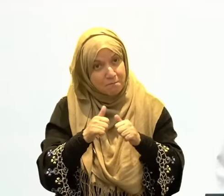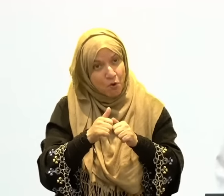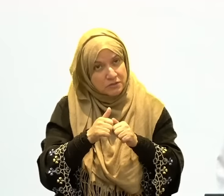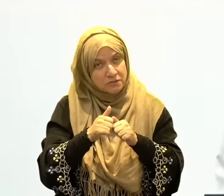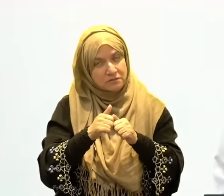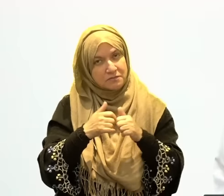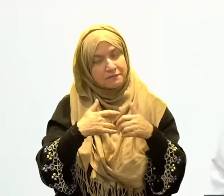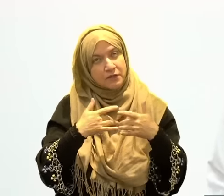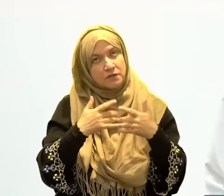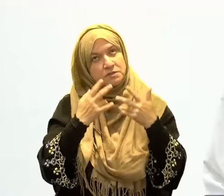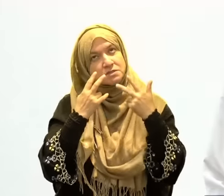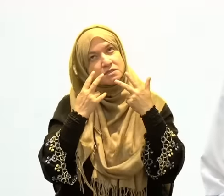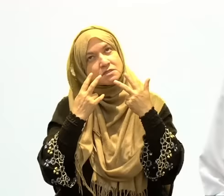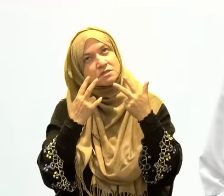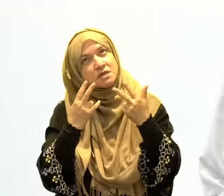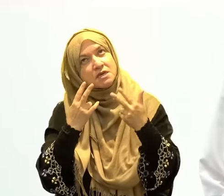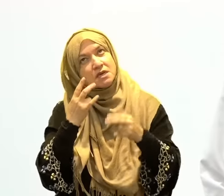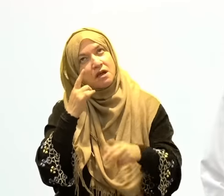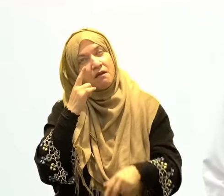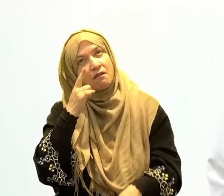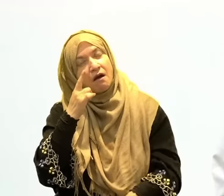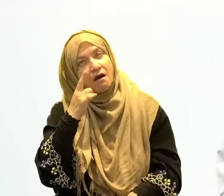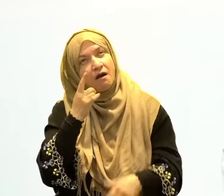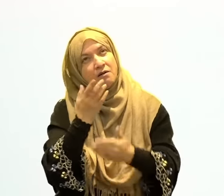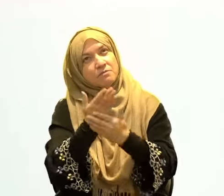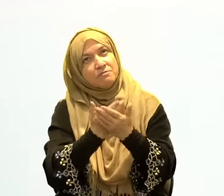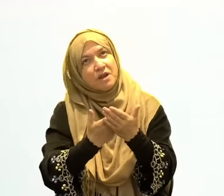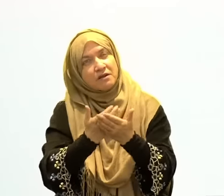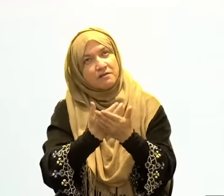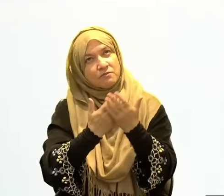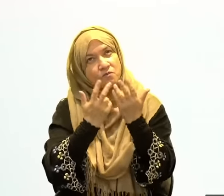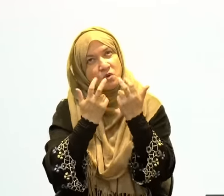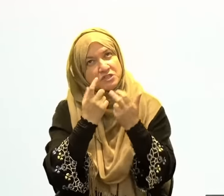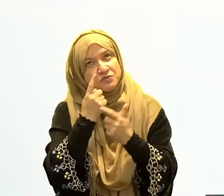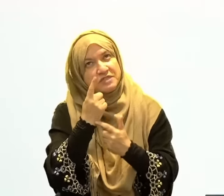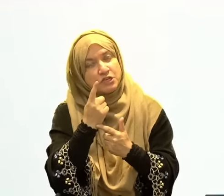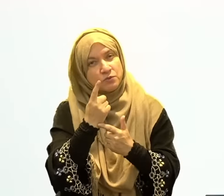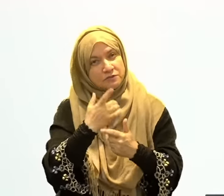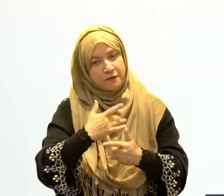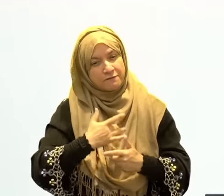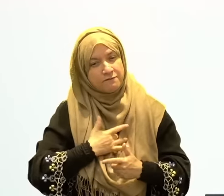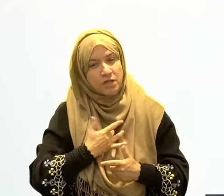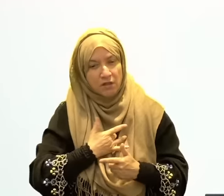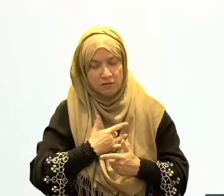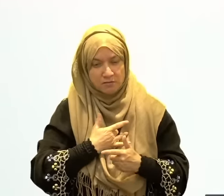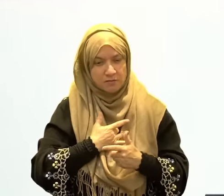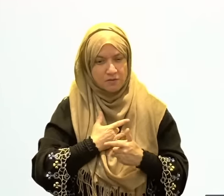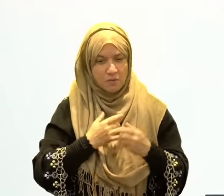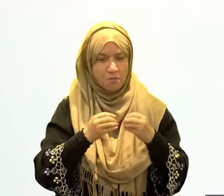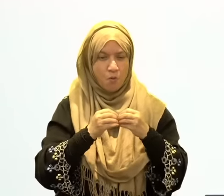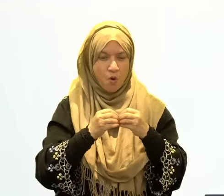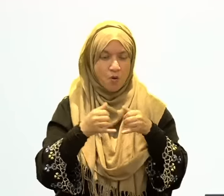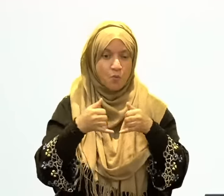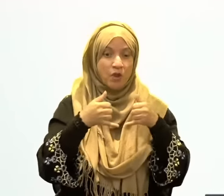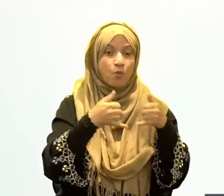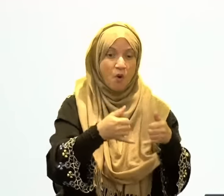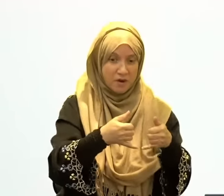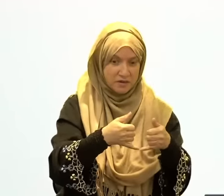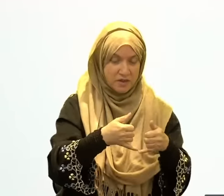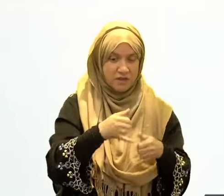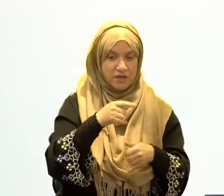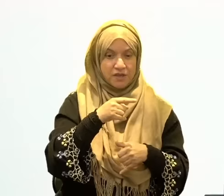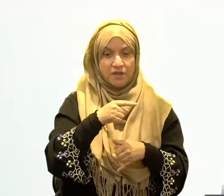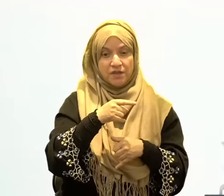reward for the people of Ihsan, the people of excellence. لأن الإحسان هو أن يعبد المؤمن ربه في